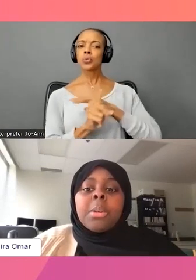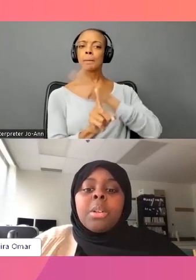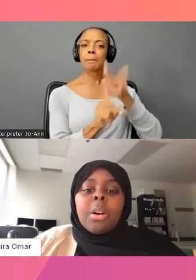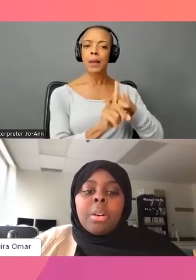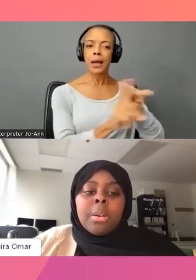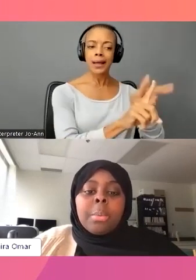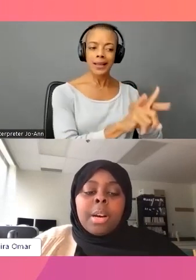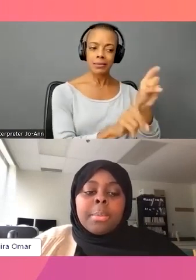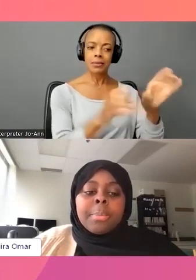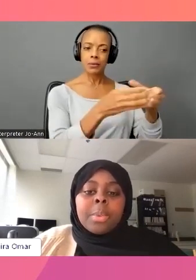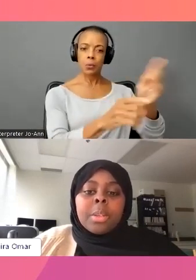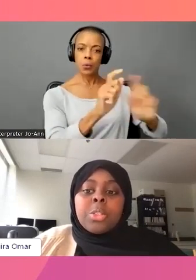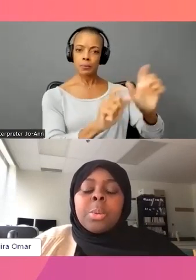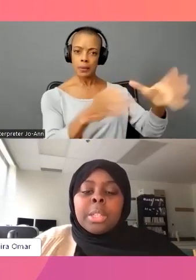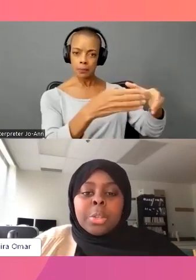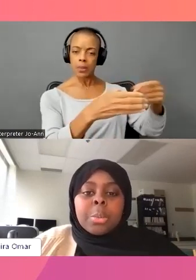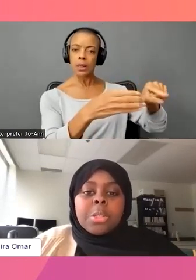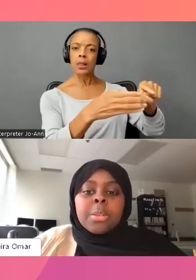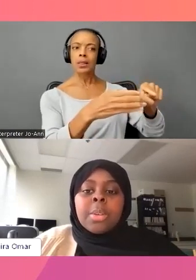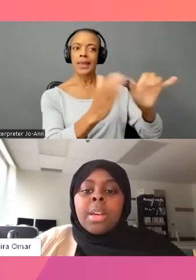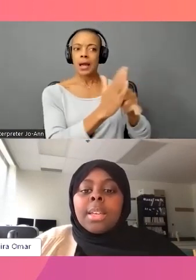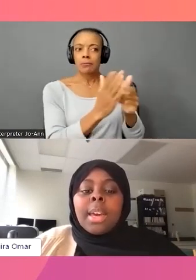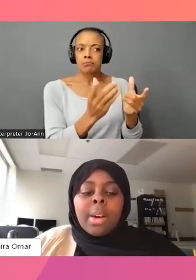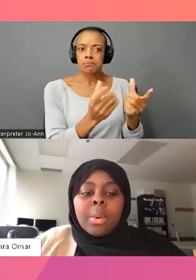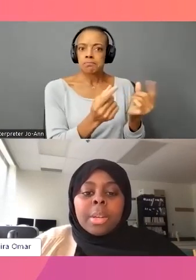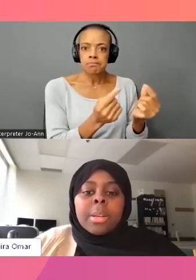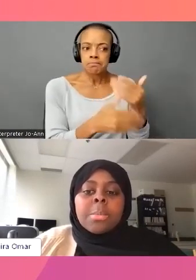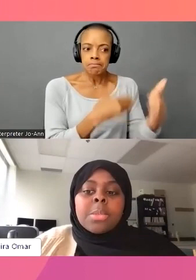genre sont positionnés et appliqués dans la recherche